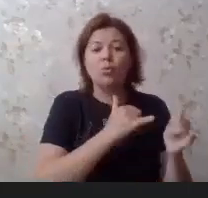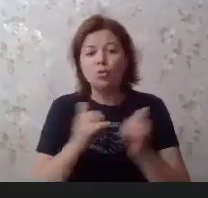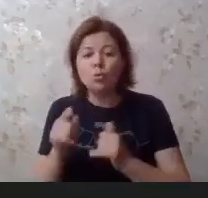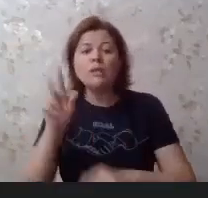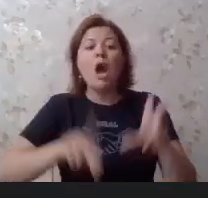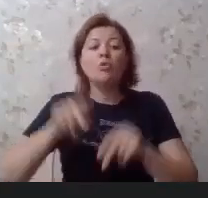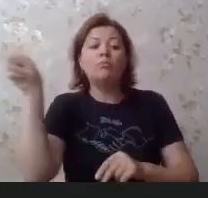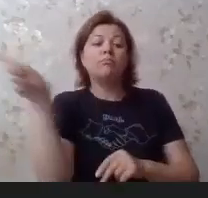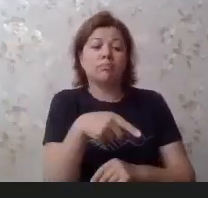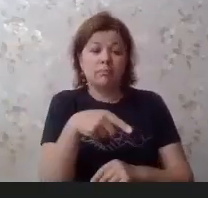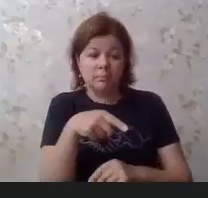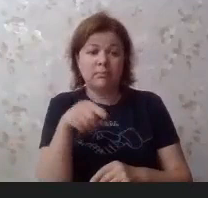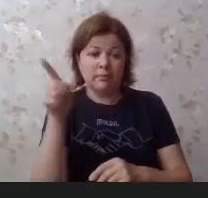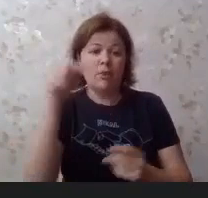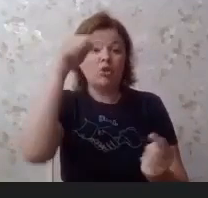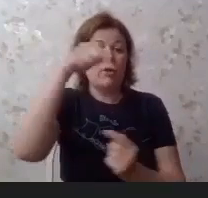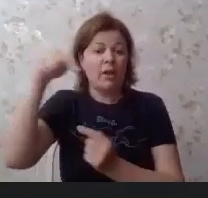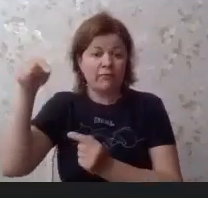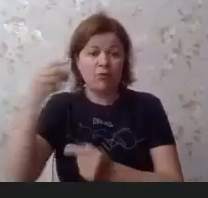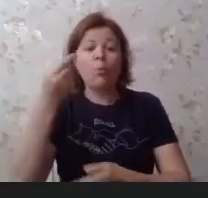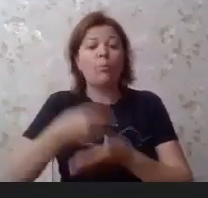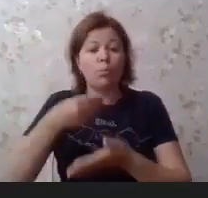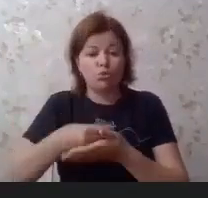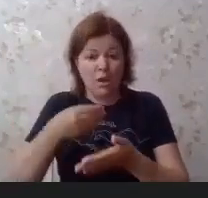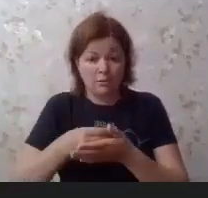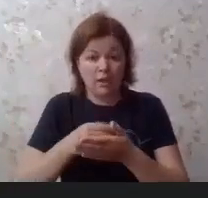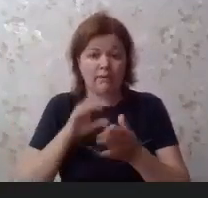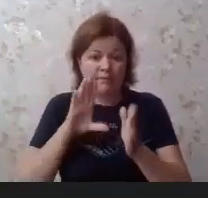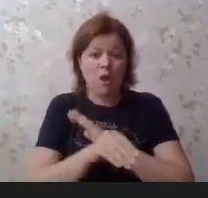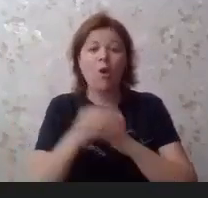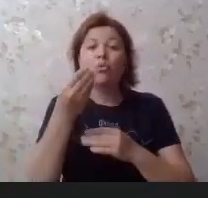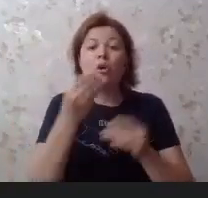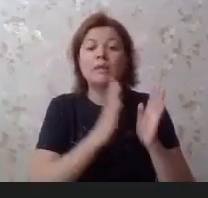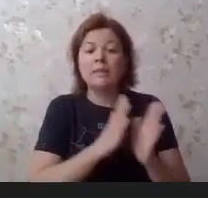То есть здесь очень широкое определение дано в статье 2 федерального закона